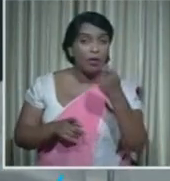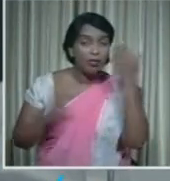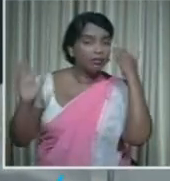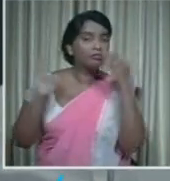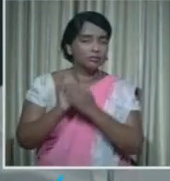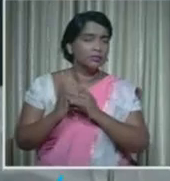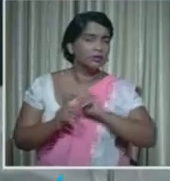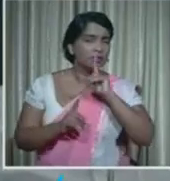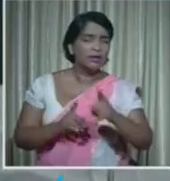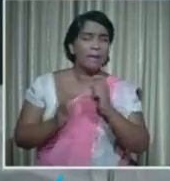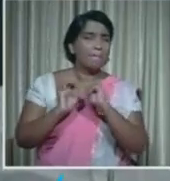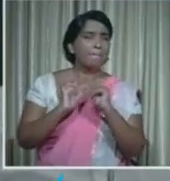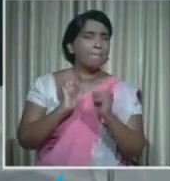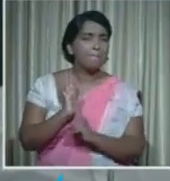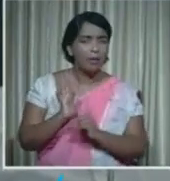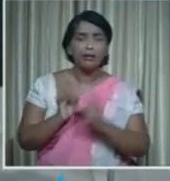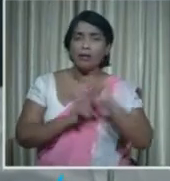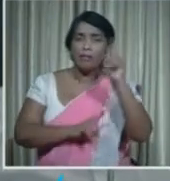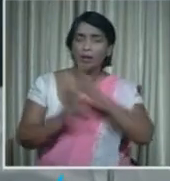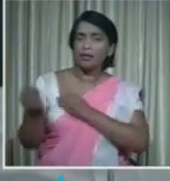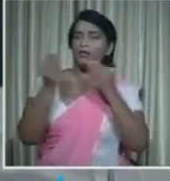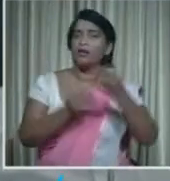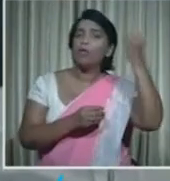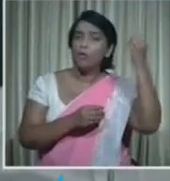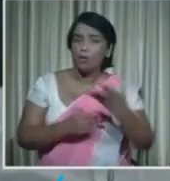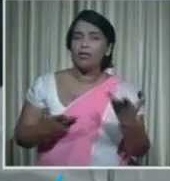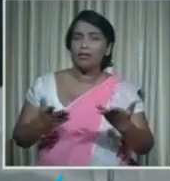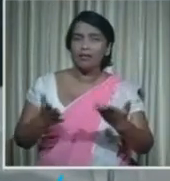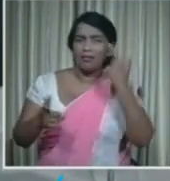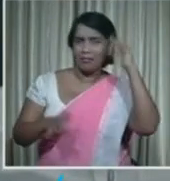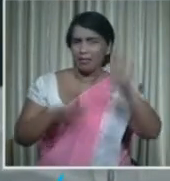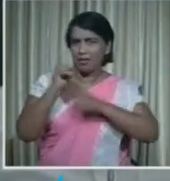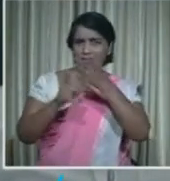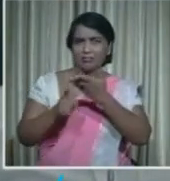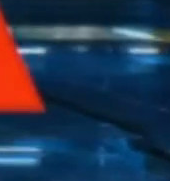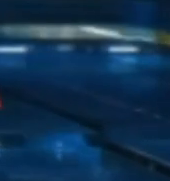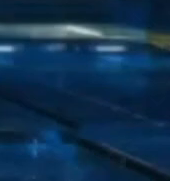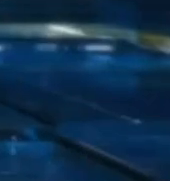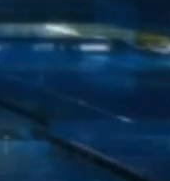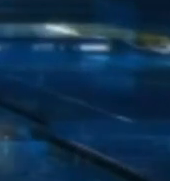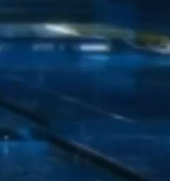ගැන කියන්නේ මේ කෙටුම්පත පාර්ලිමේන්තුව ඉදිරිපත් කරන්නේ කවදද මේ එක එකන බයිලා කියන අය බයිලා හන්න ඕනේ මේ